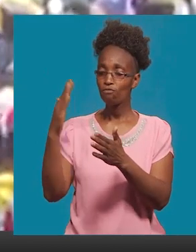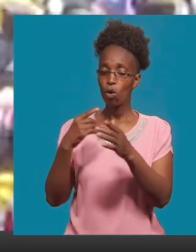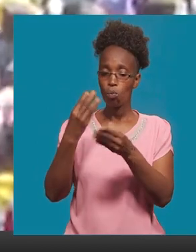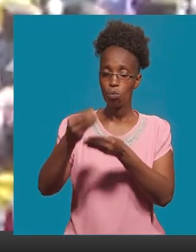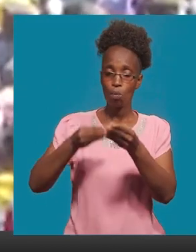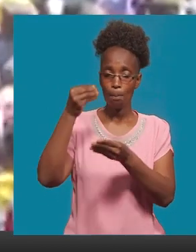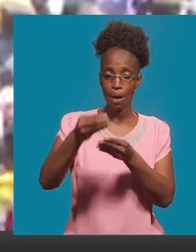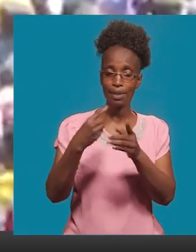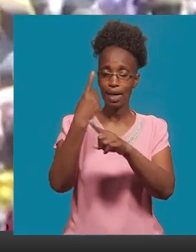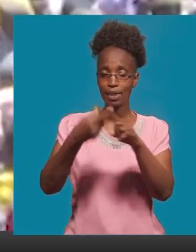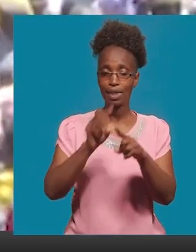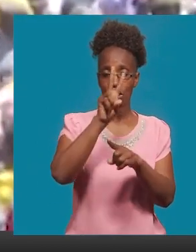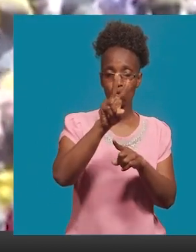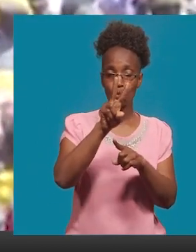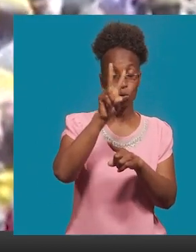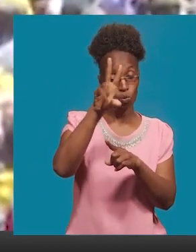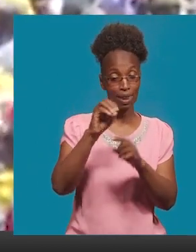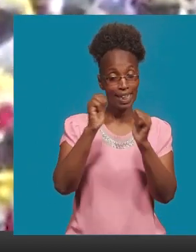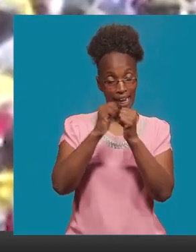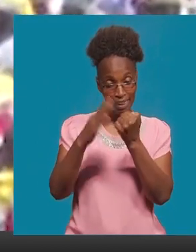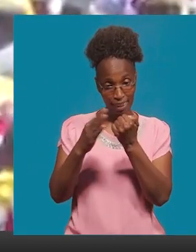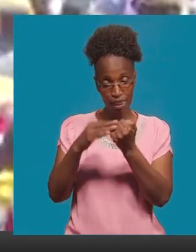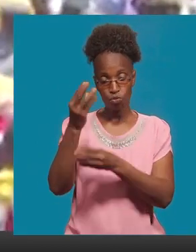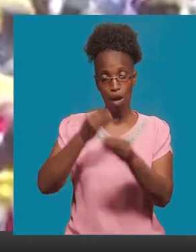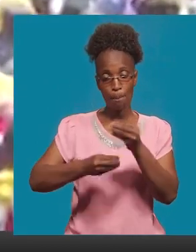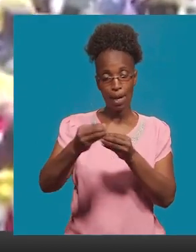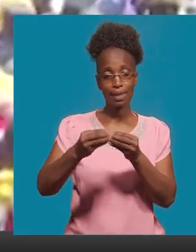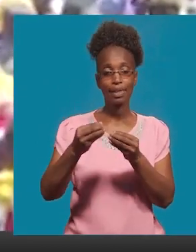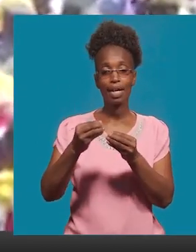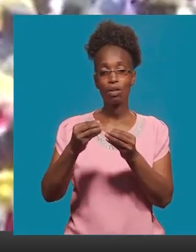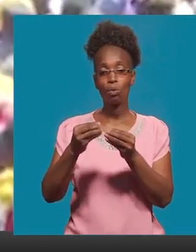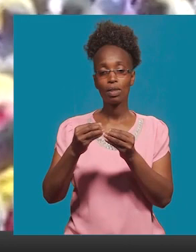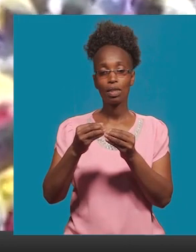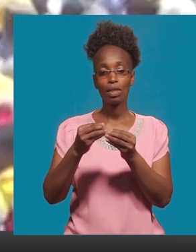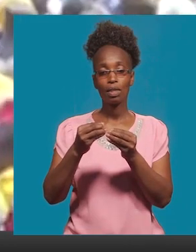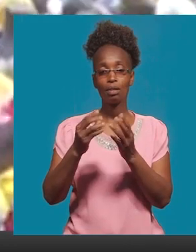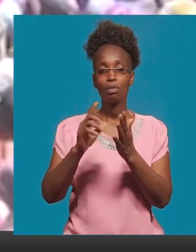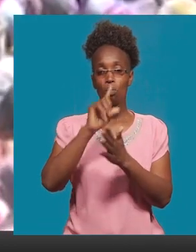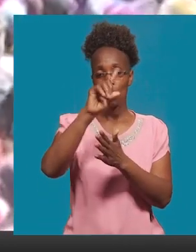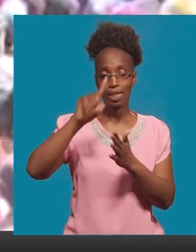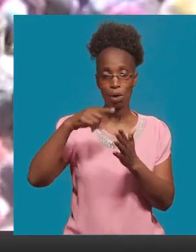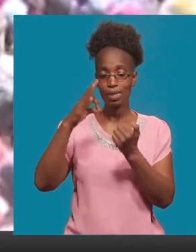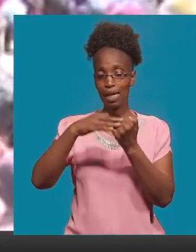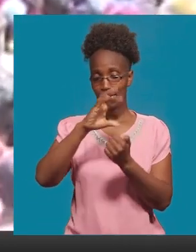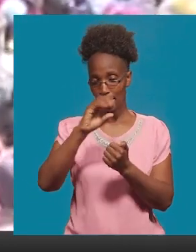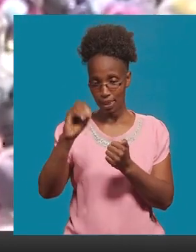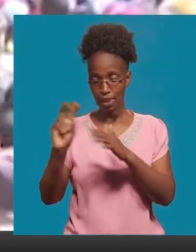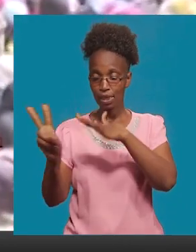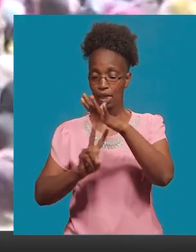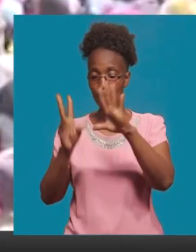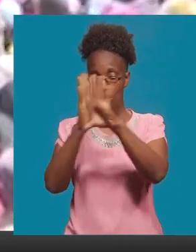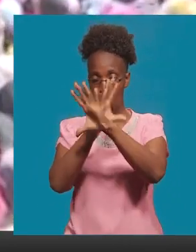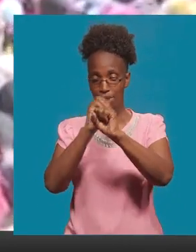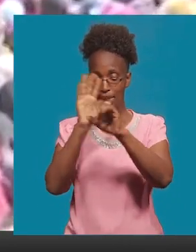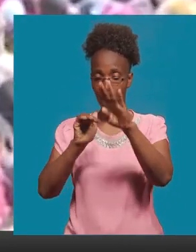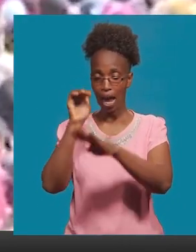tulikuwa tunanunua 2018, kabla ya handshake tulikuwa tunanunua shilingi 2800. Ya kitokea, naibu